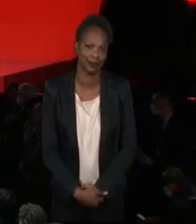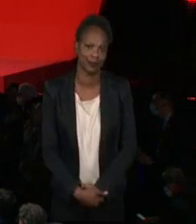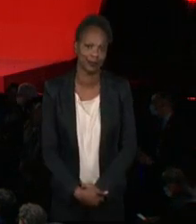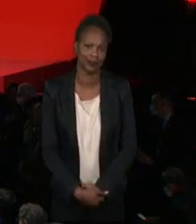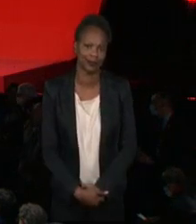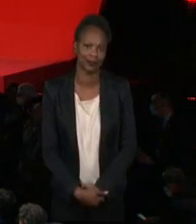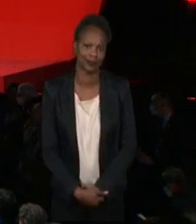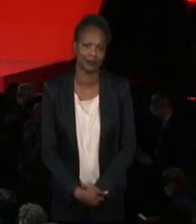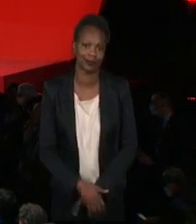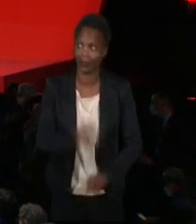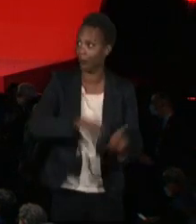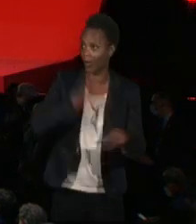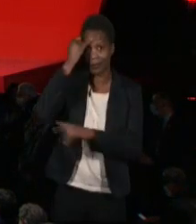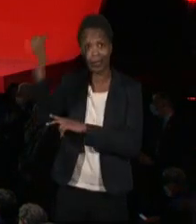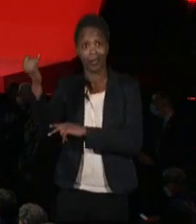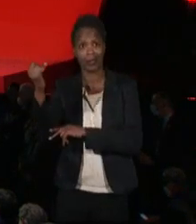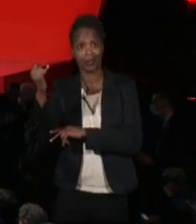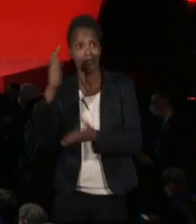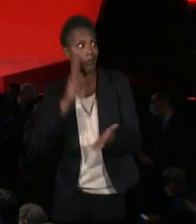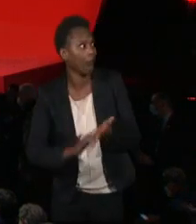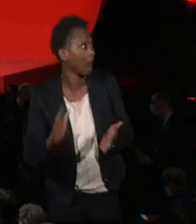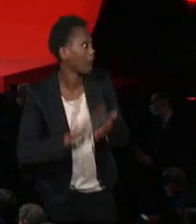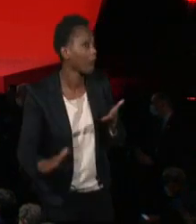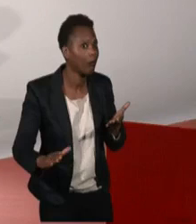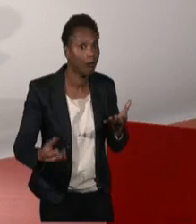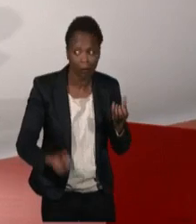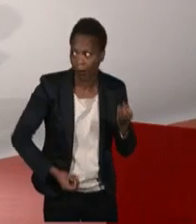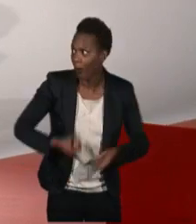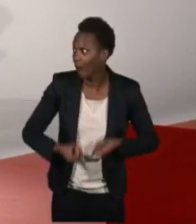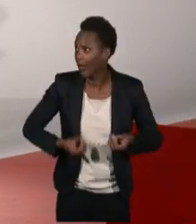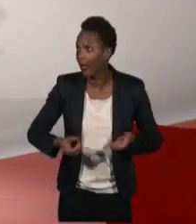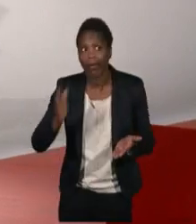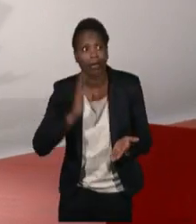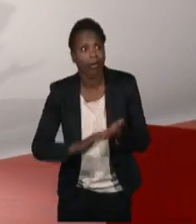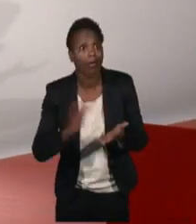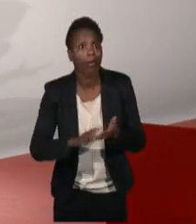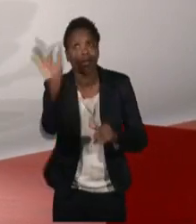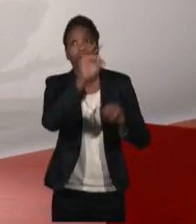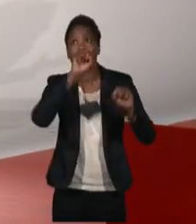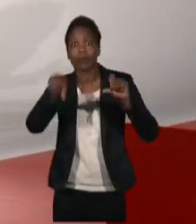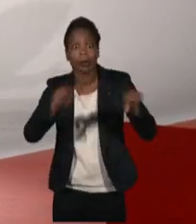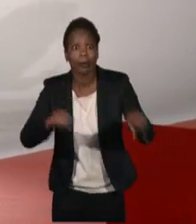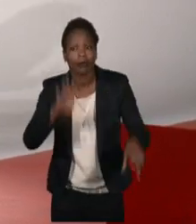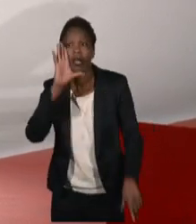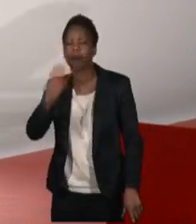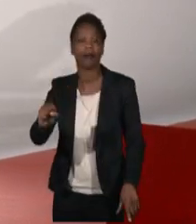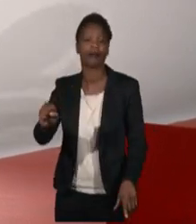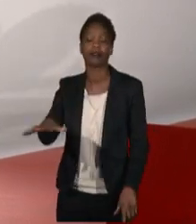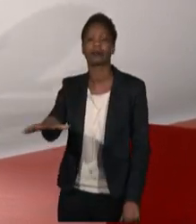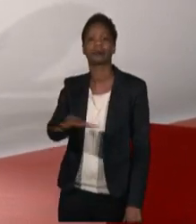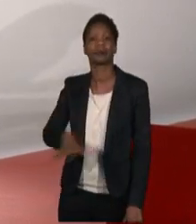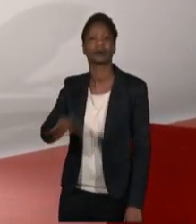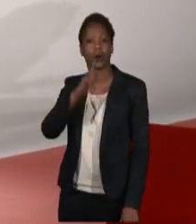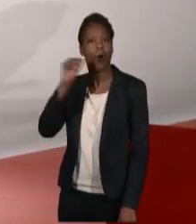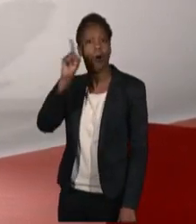sans ingénieurs, sans ouvriers. Partout sur le territoire, je vois la détresse de ces hommes et de